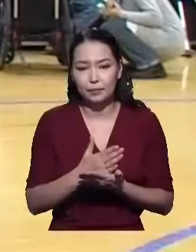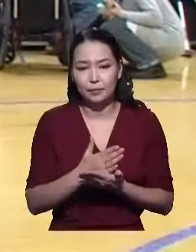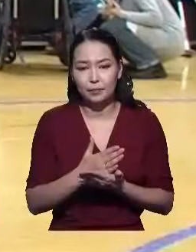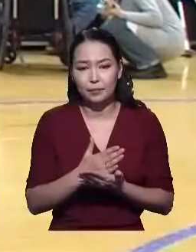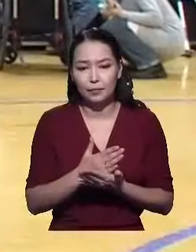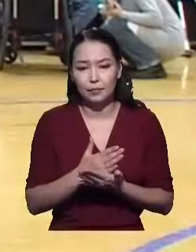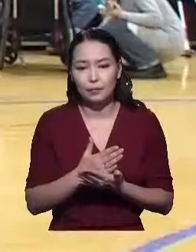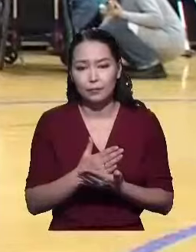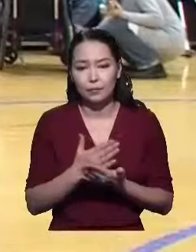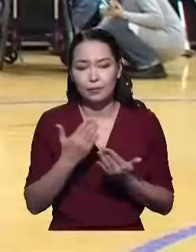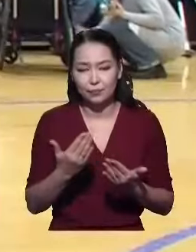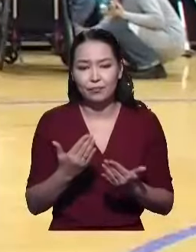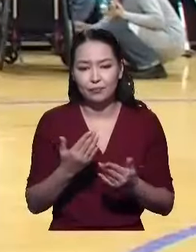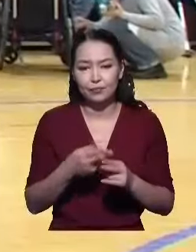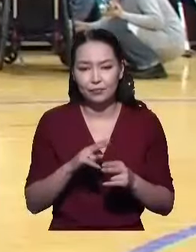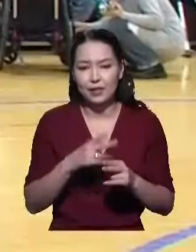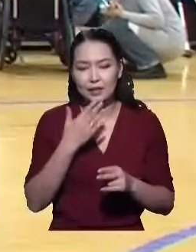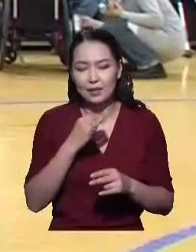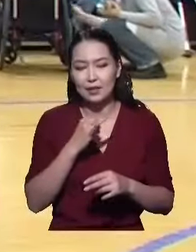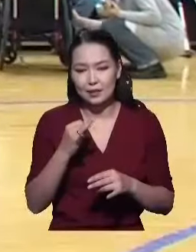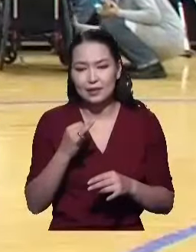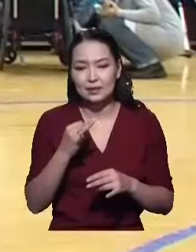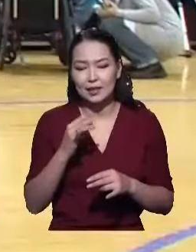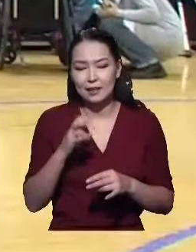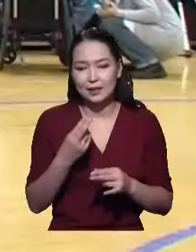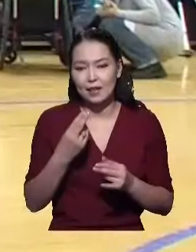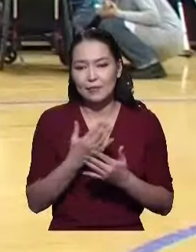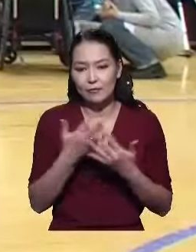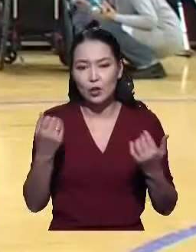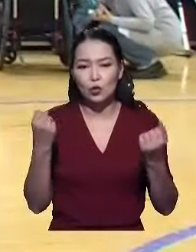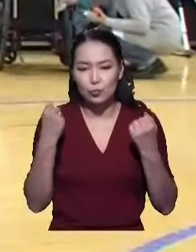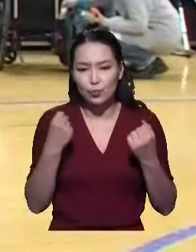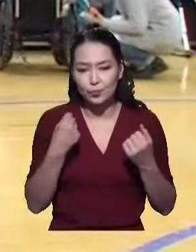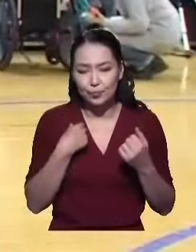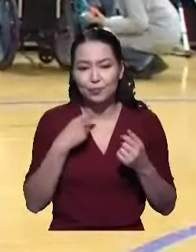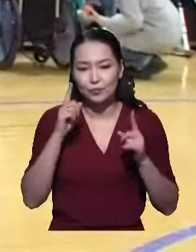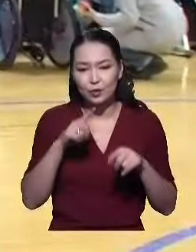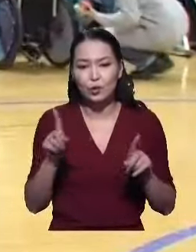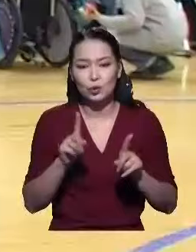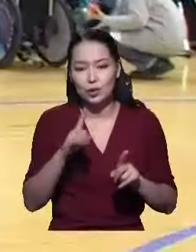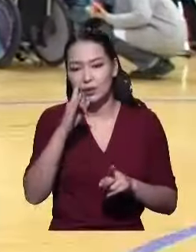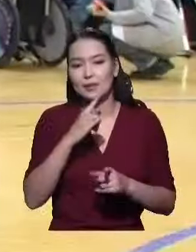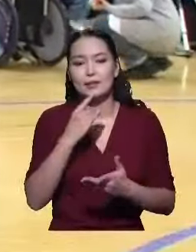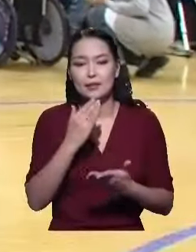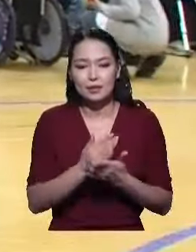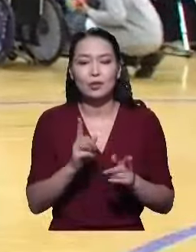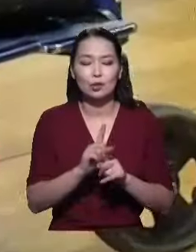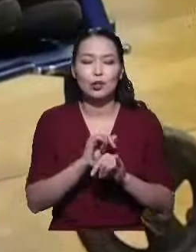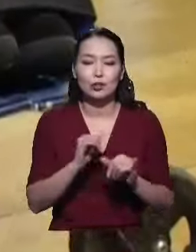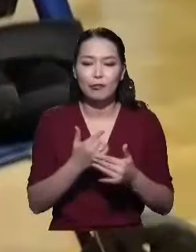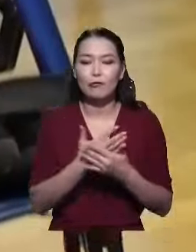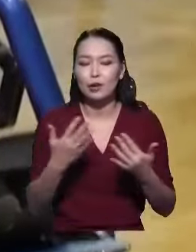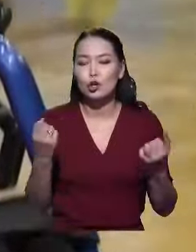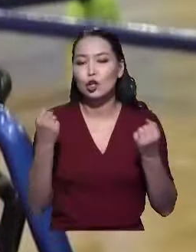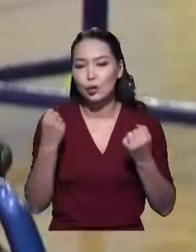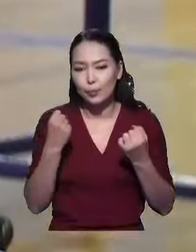будет казахстанский национальным видом спорта, чтобы в мире знали, что в Казахстане есть тоже развиваются новые виды спорта.